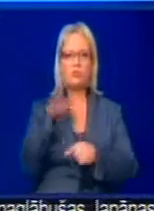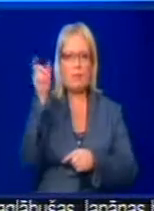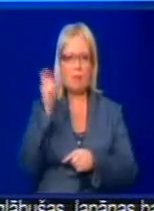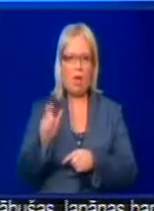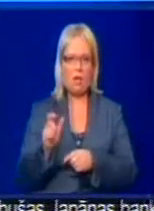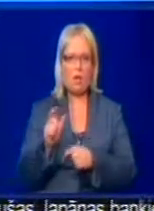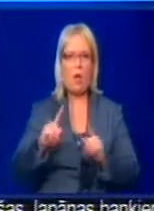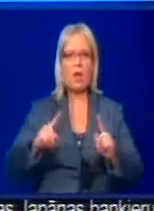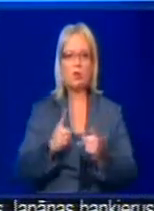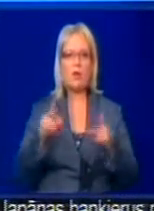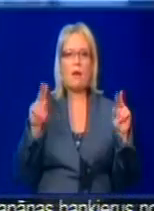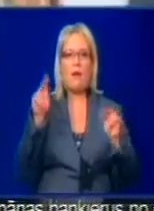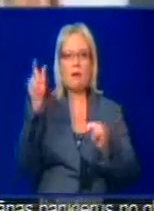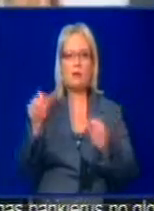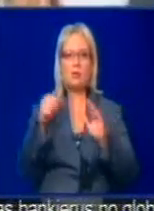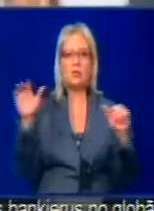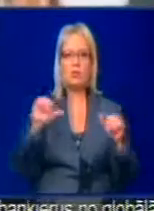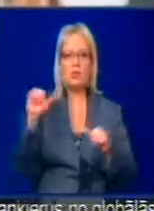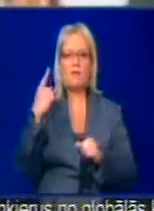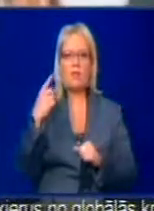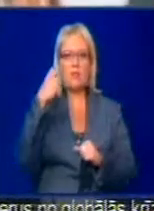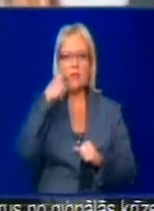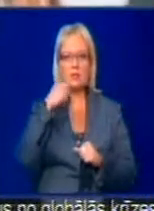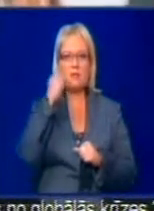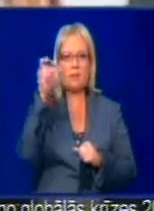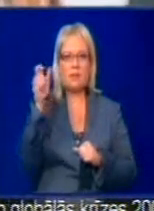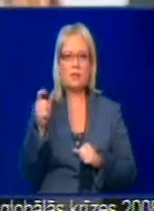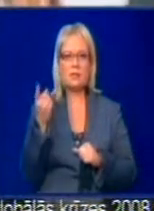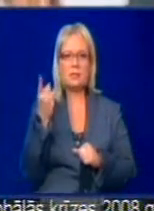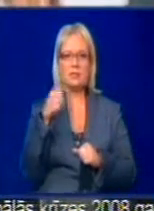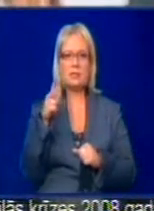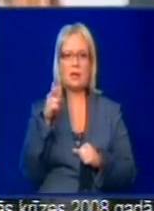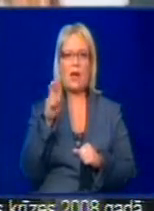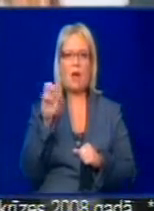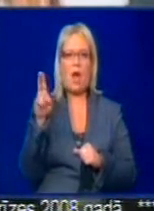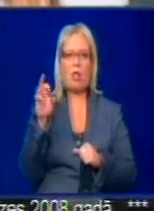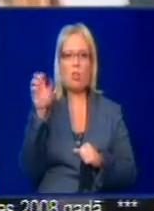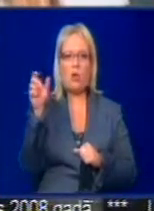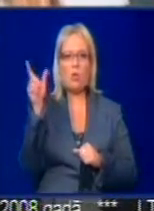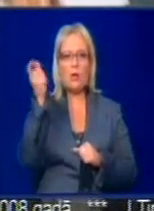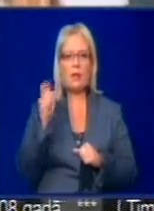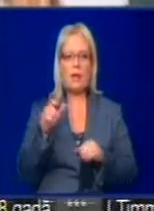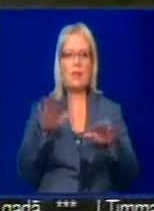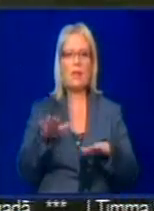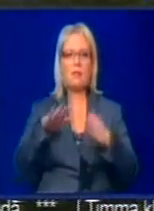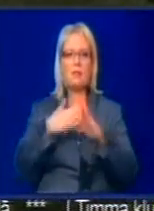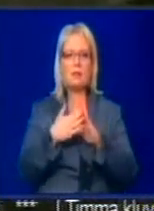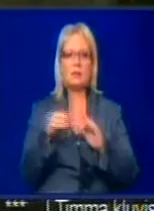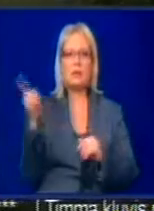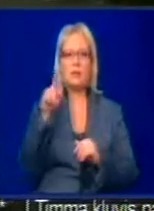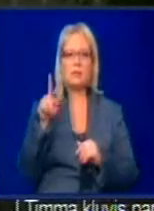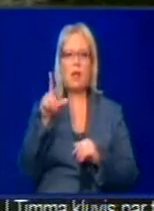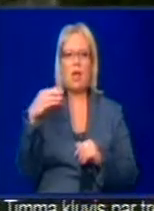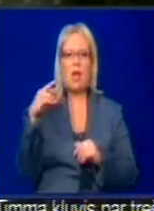Itāliju. Aizturētais garīdznieks ir 61 gadu vecais monsignors Nuncio Scarano no Itālijas dienvidu